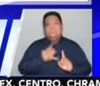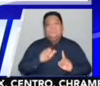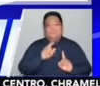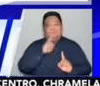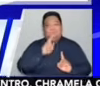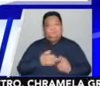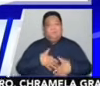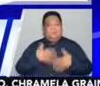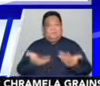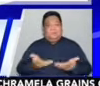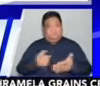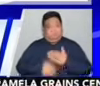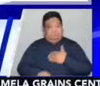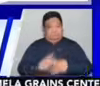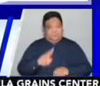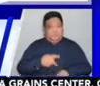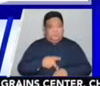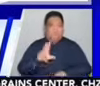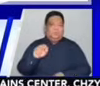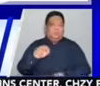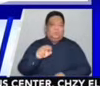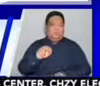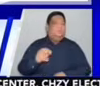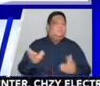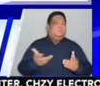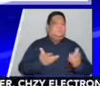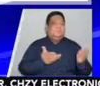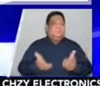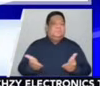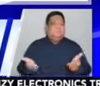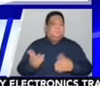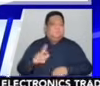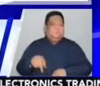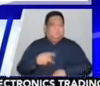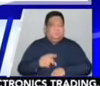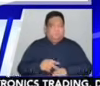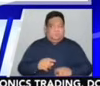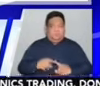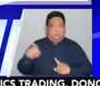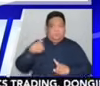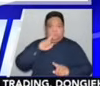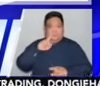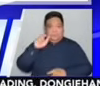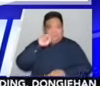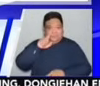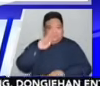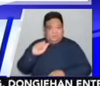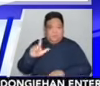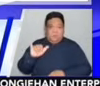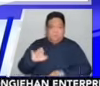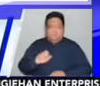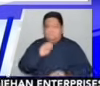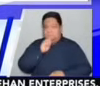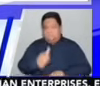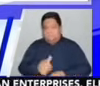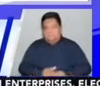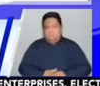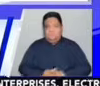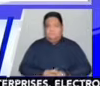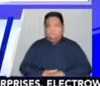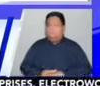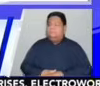dinala lamang sa bansa hindi rin niya tunay na kapatid si Alex gu si gu Jang